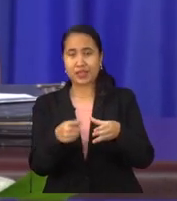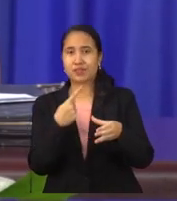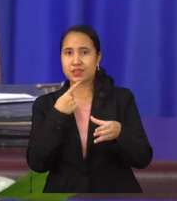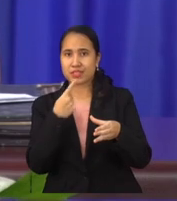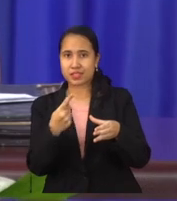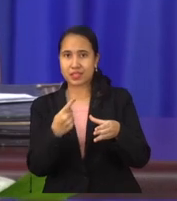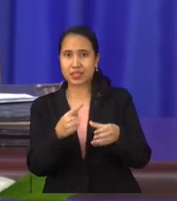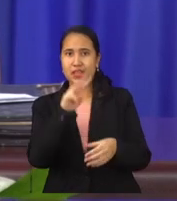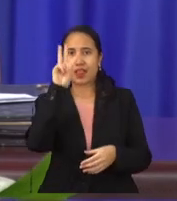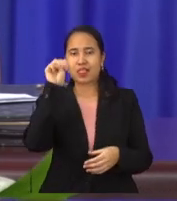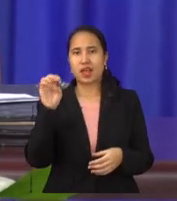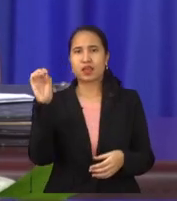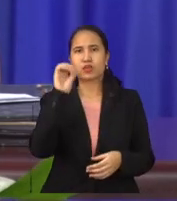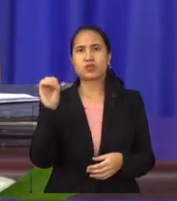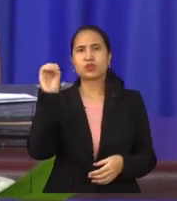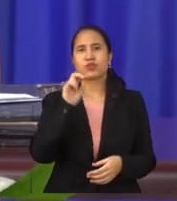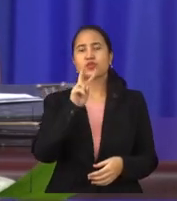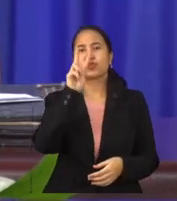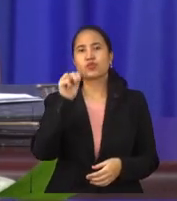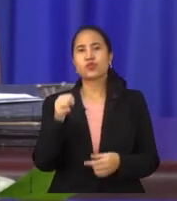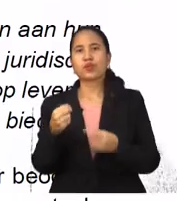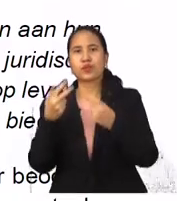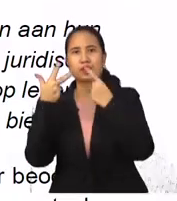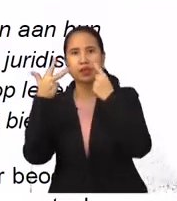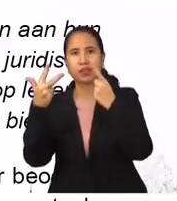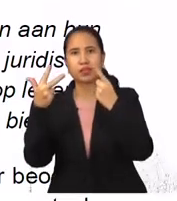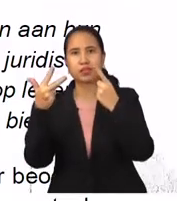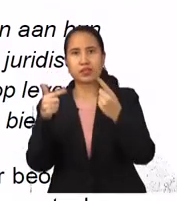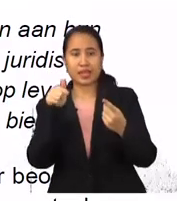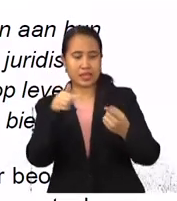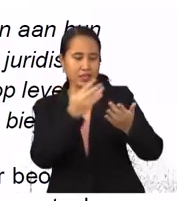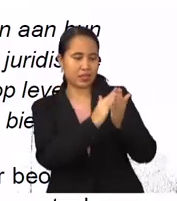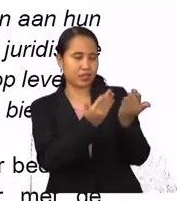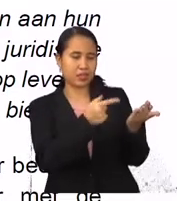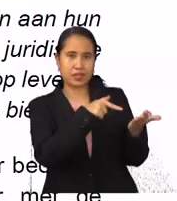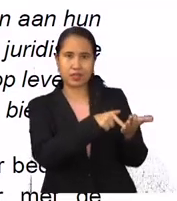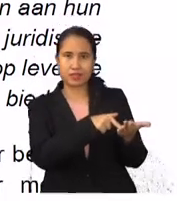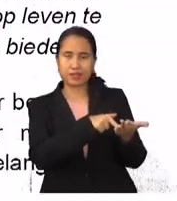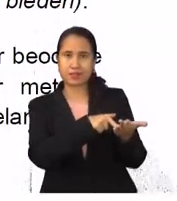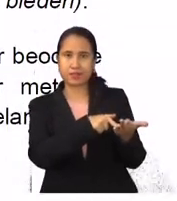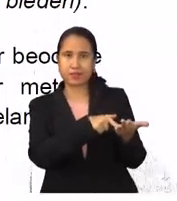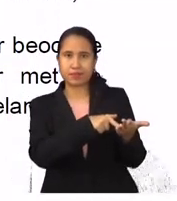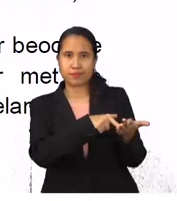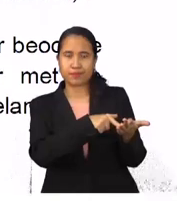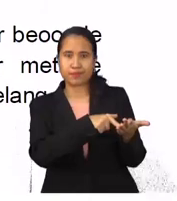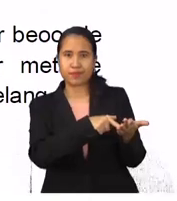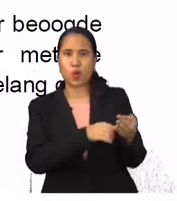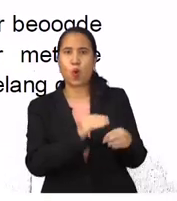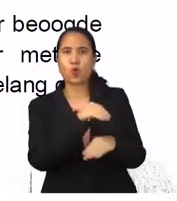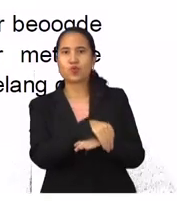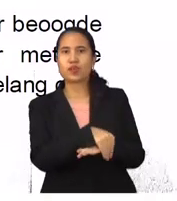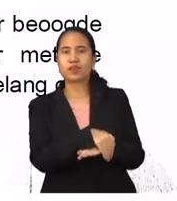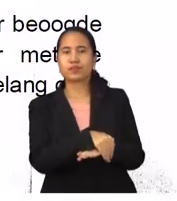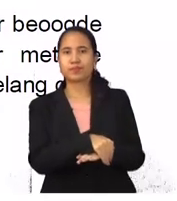van 30 oktober 2018, paragraaf 27, ten aanzien